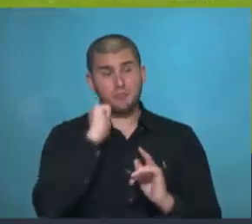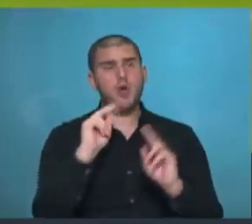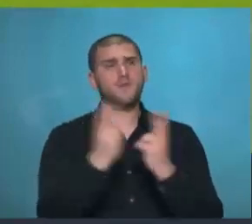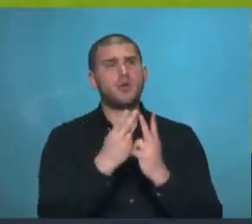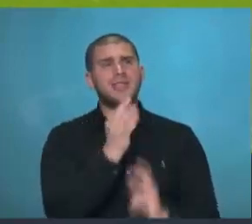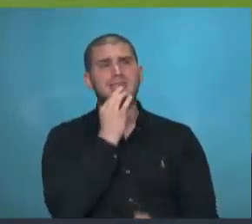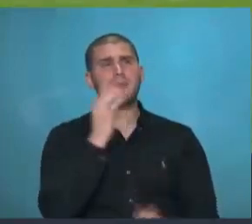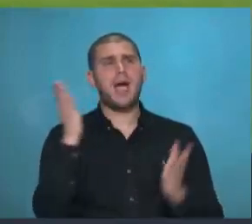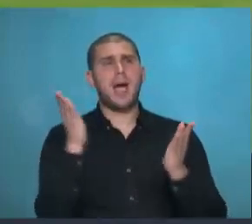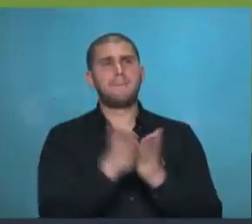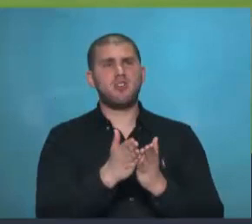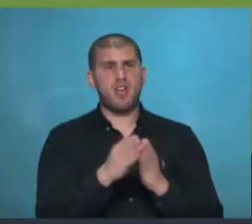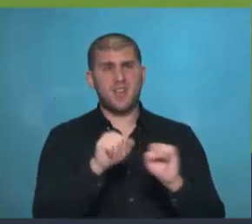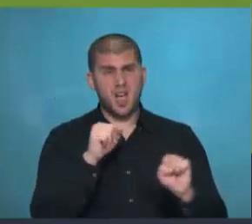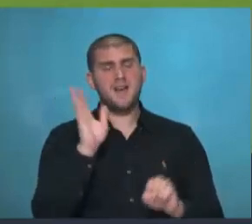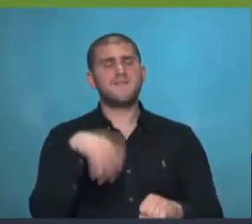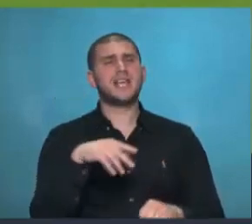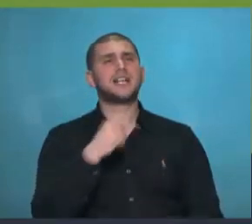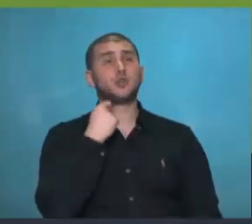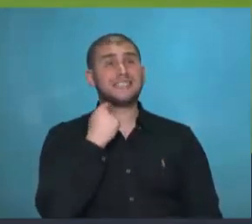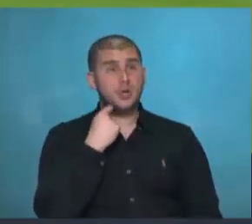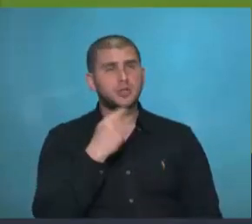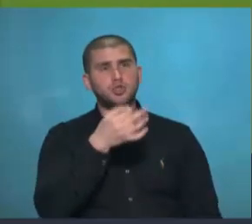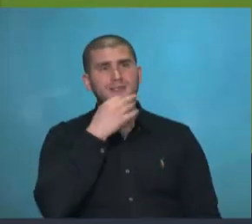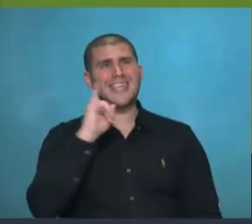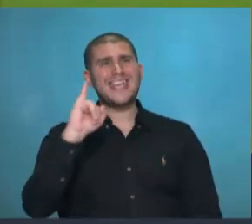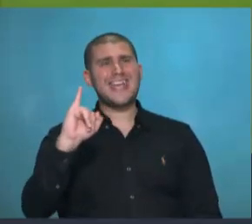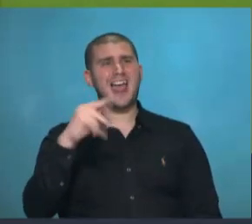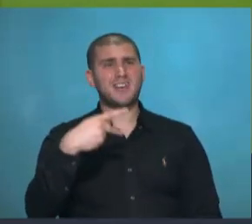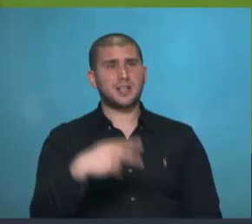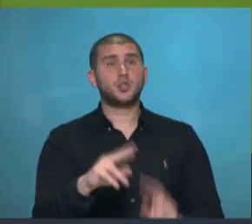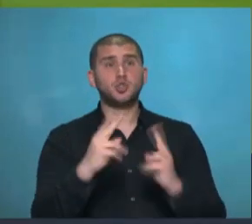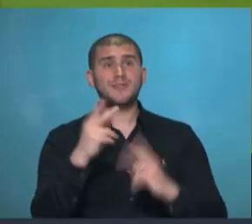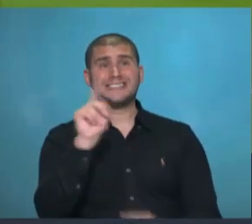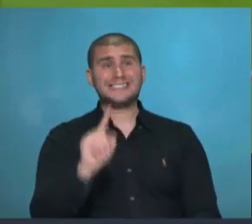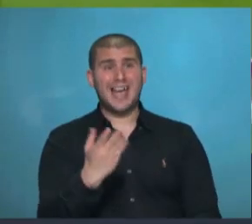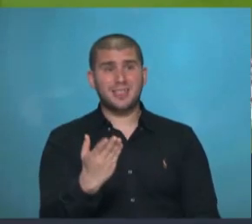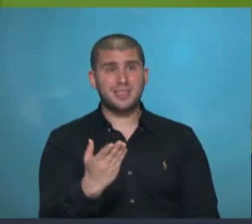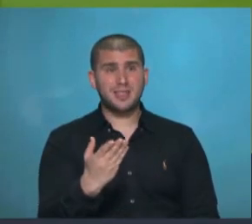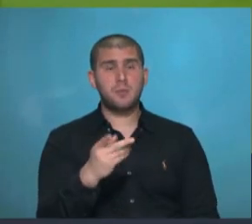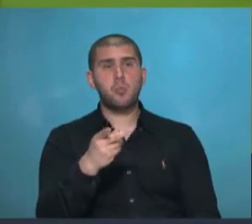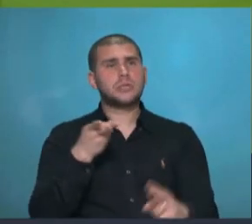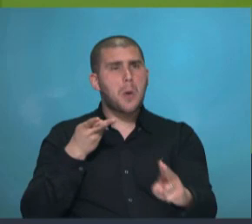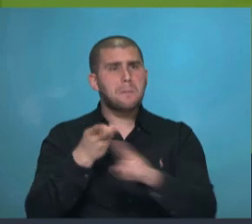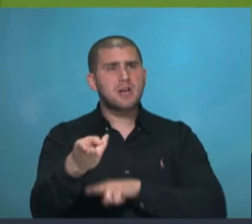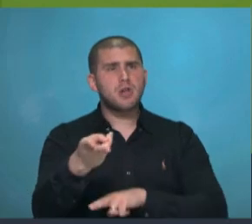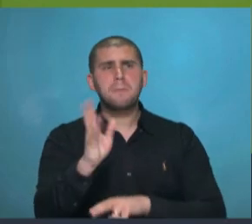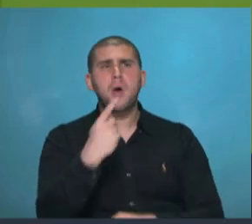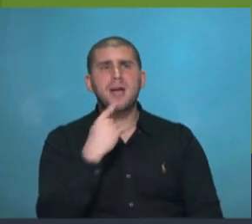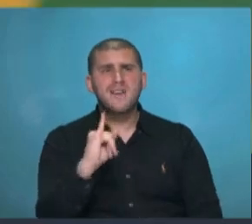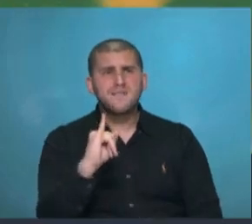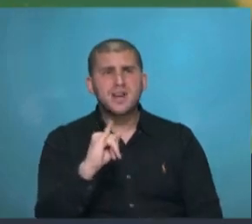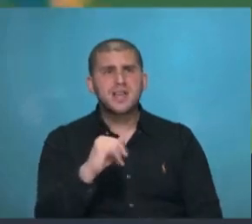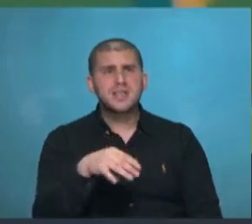הפועל באר שבע לבין עירוני ראשון לציון, שפט יגאל פריד. שוב זריאן. בוזגלו מכשיל אותו, מה אומר יפת?